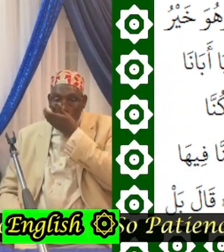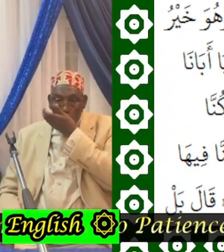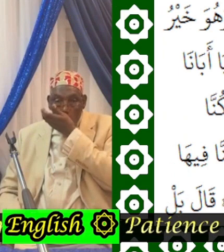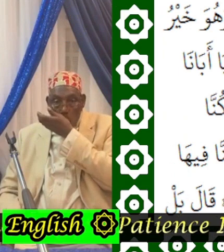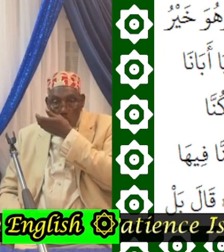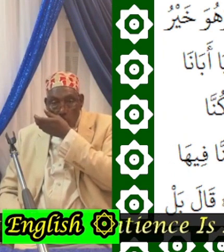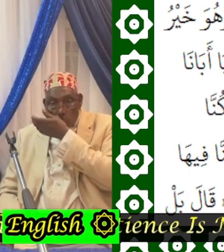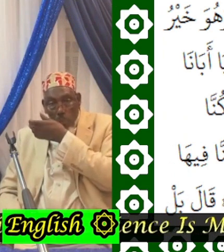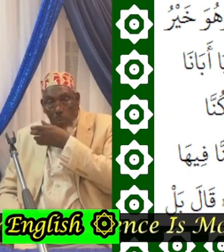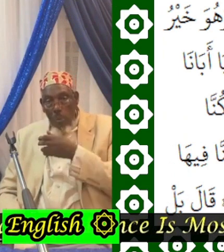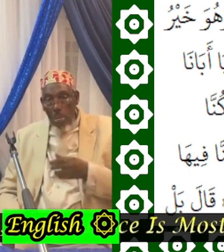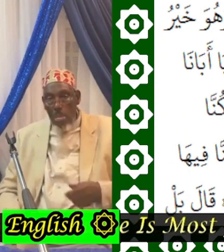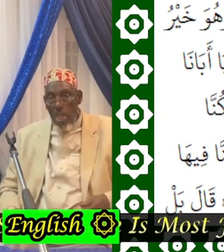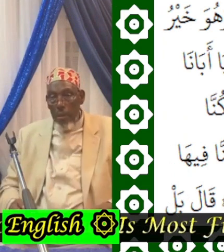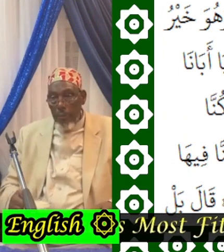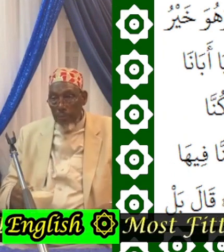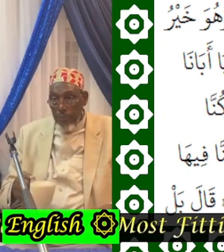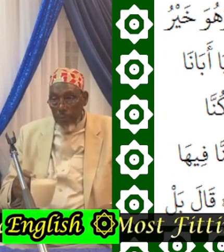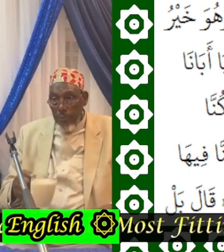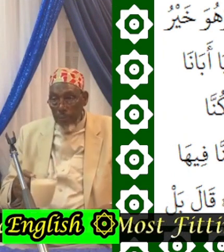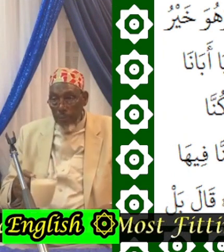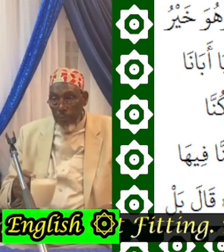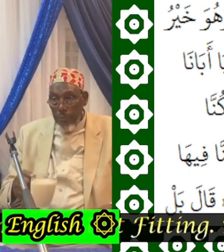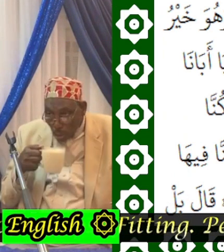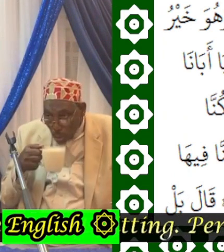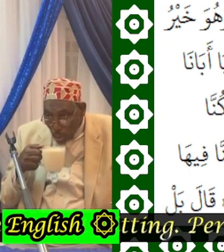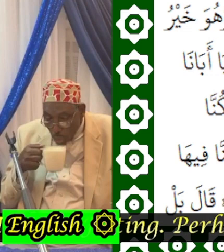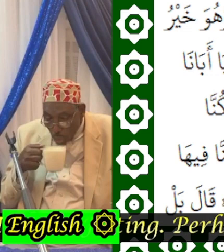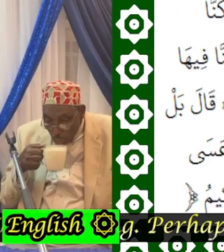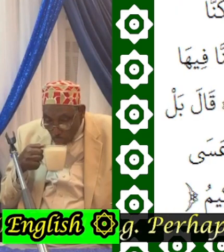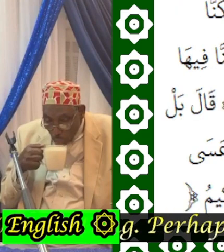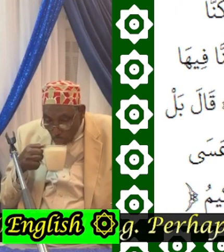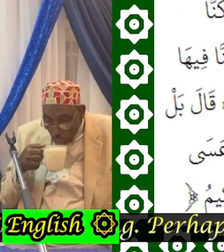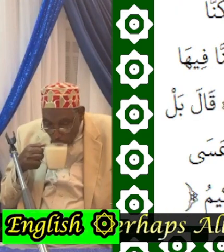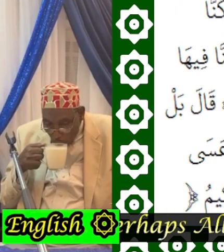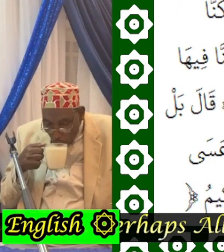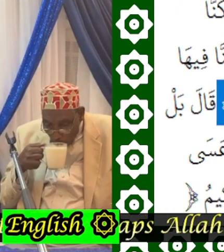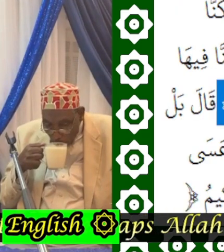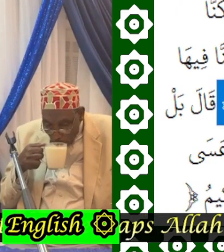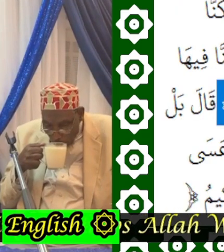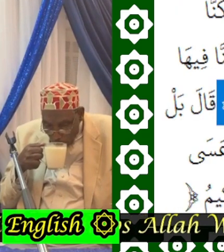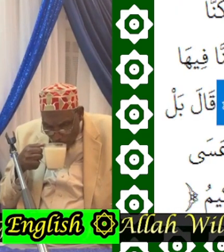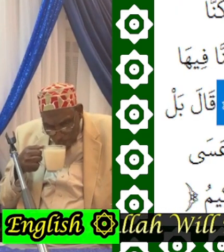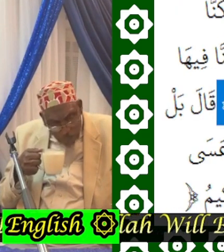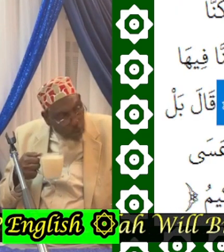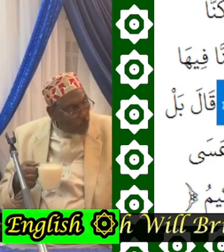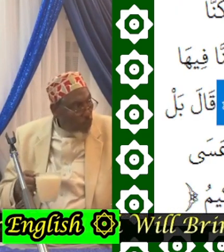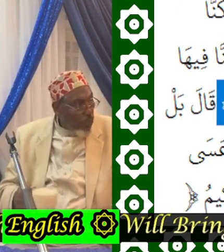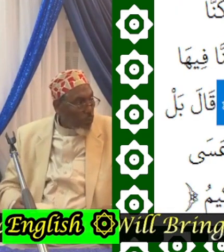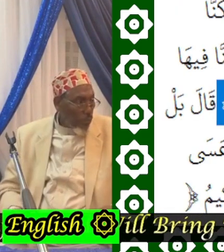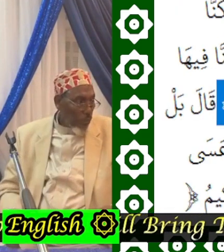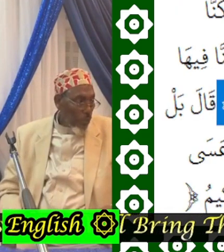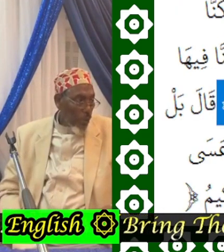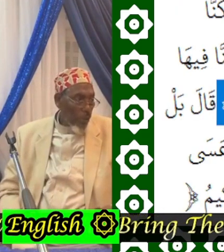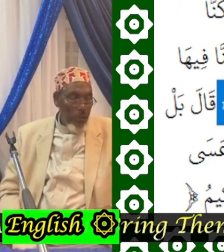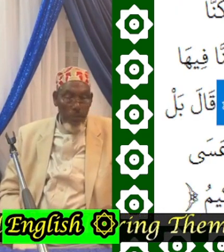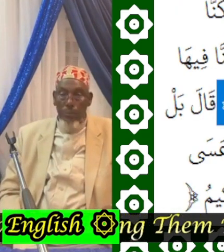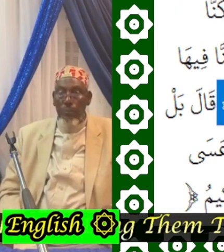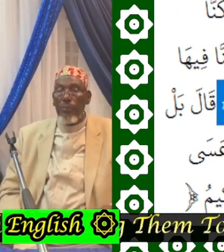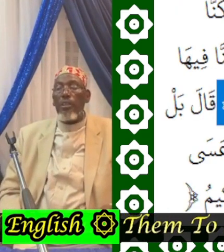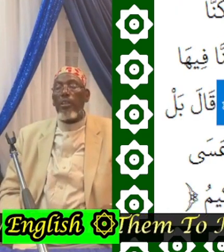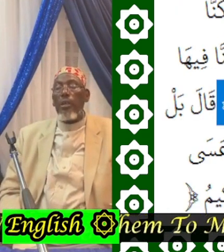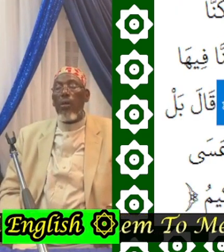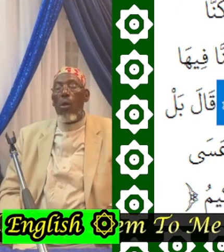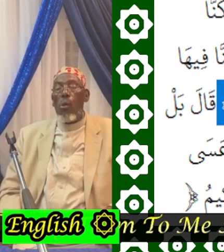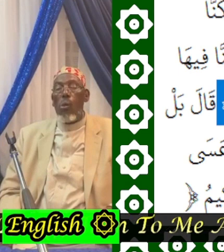التي كنا فيها والعير التي أقبلنا فيها